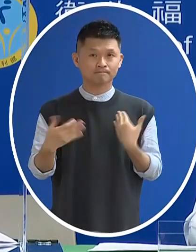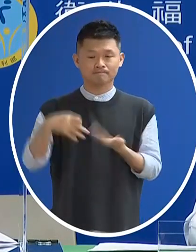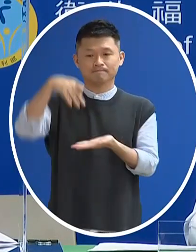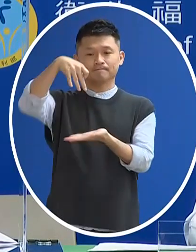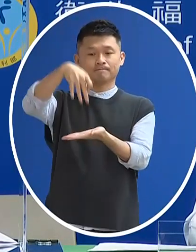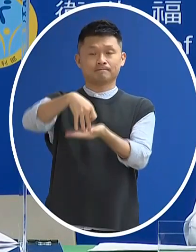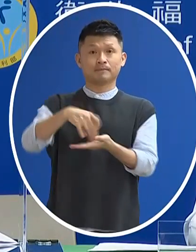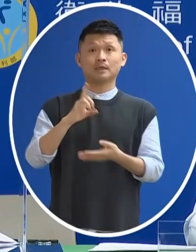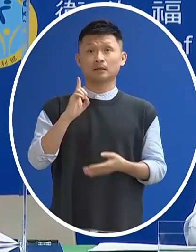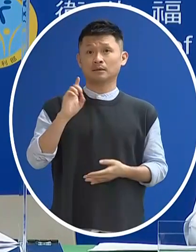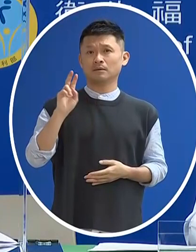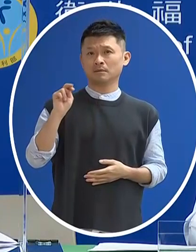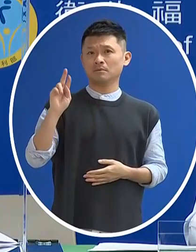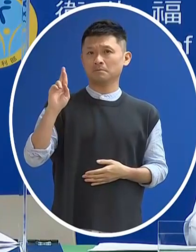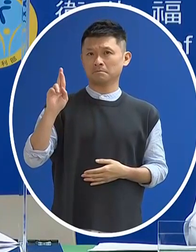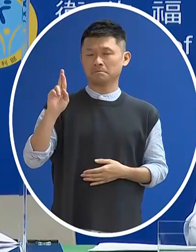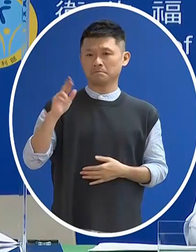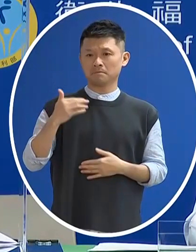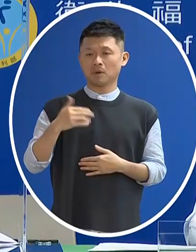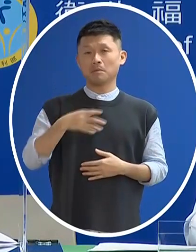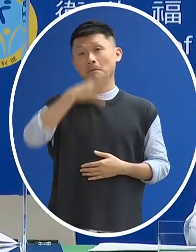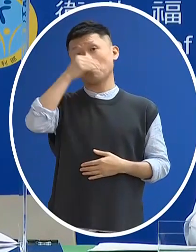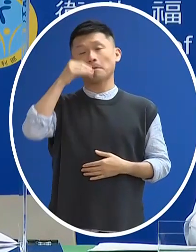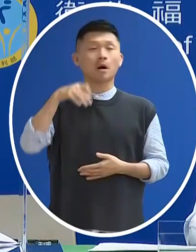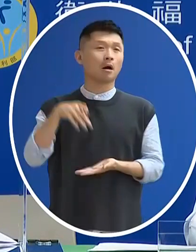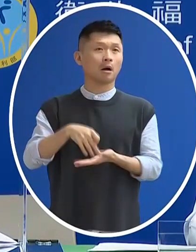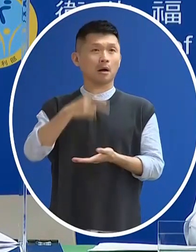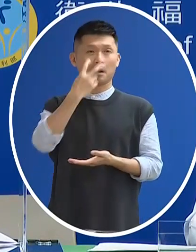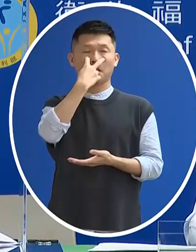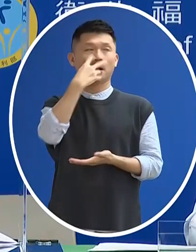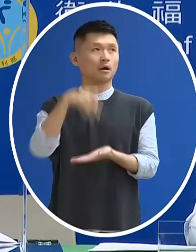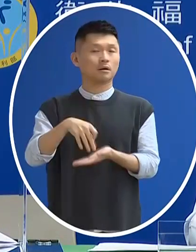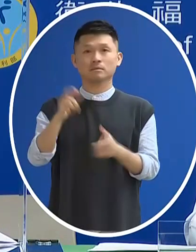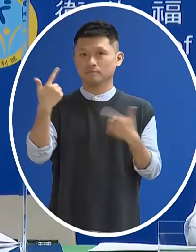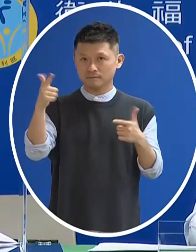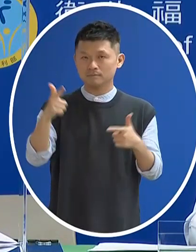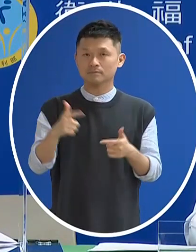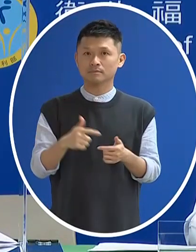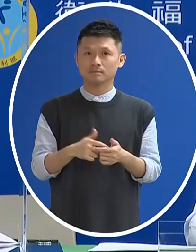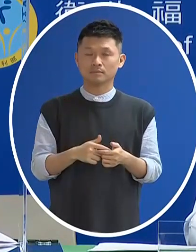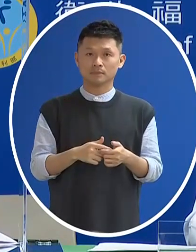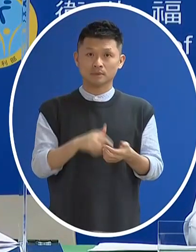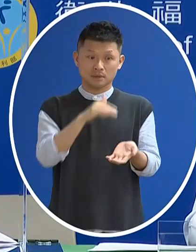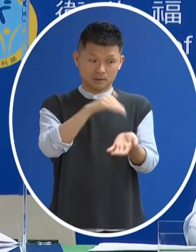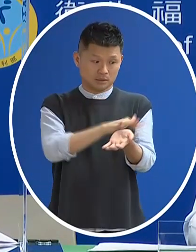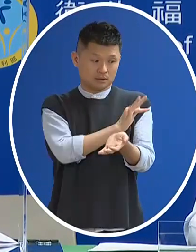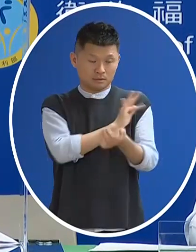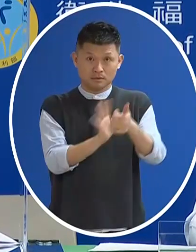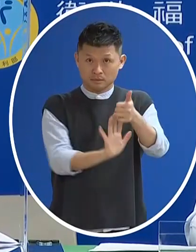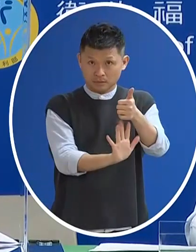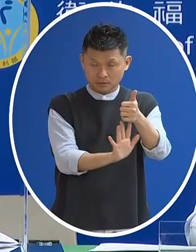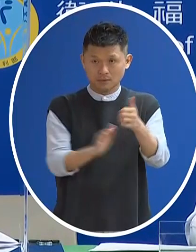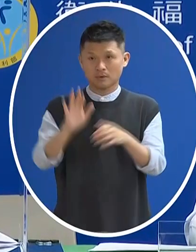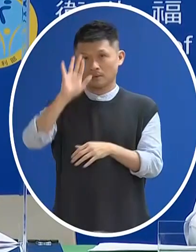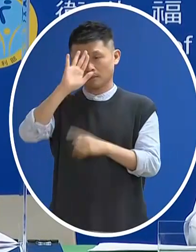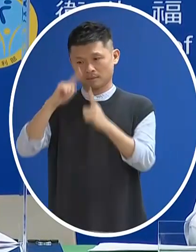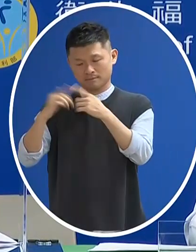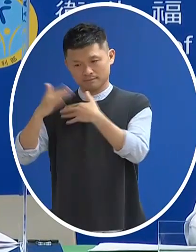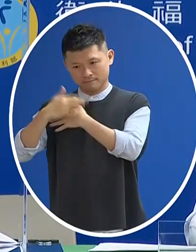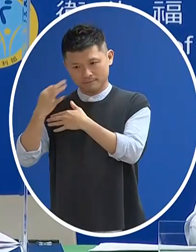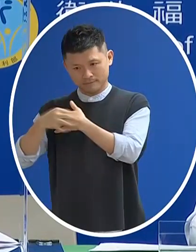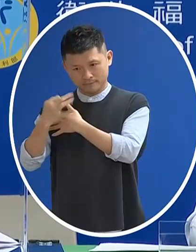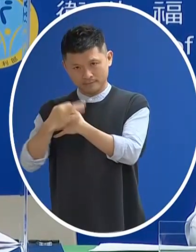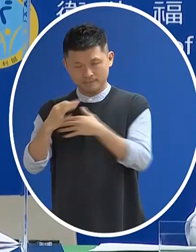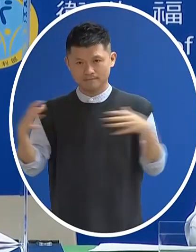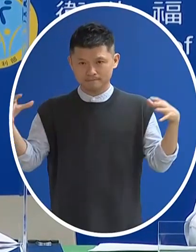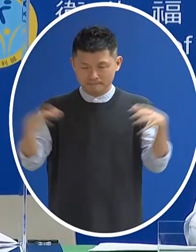DNR 其实是一个很严谨的过程，通常都是经由医护团队与病人家属充分的讨